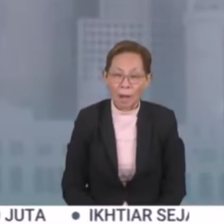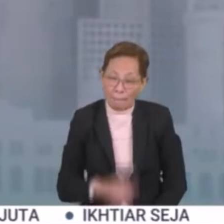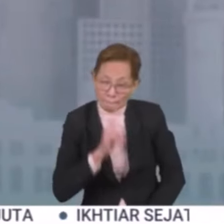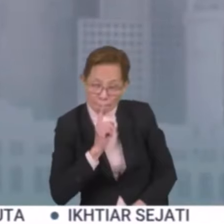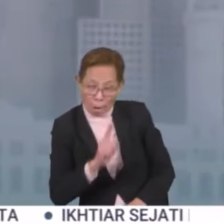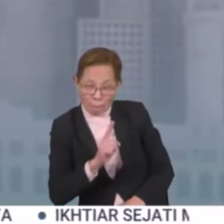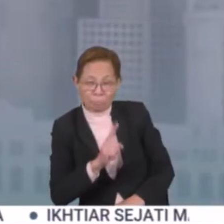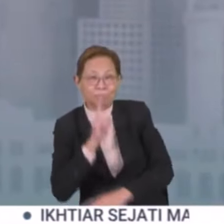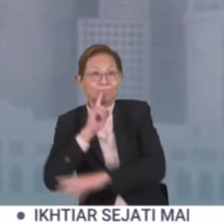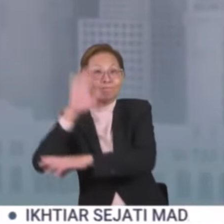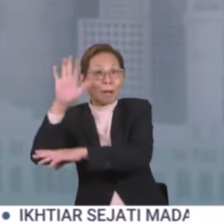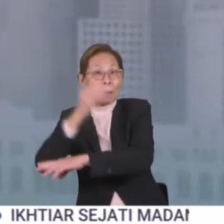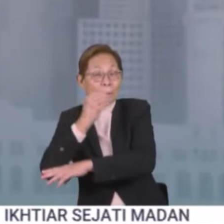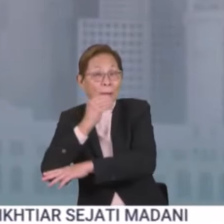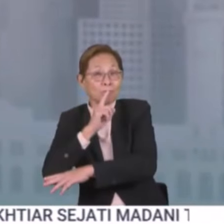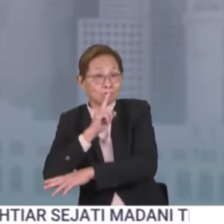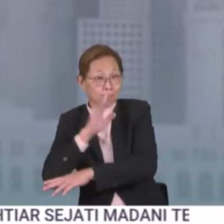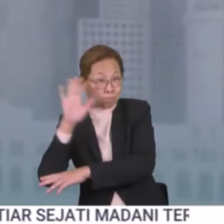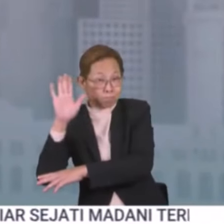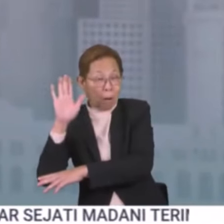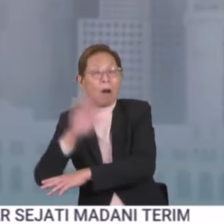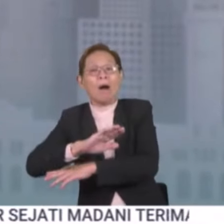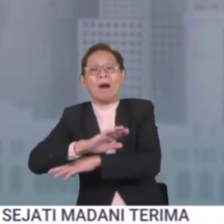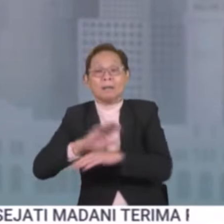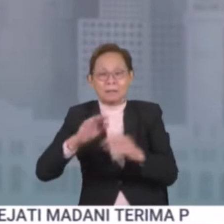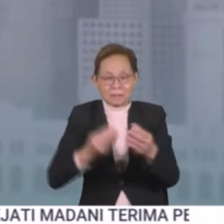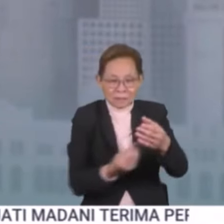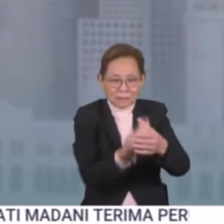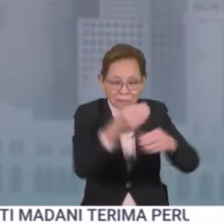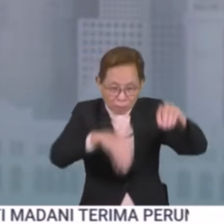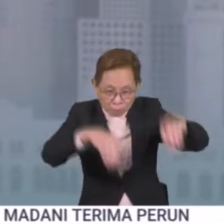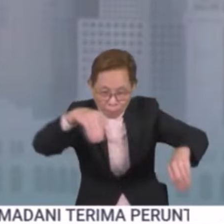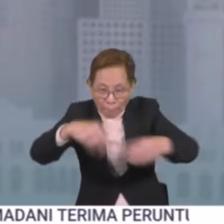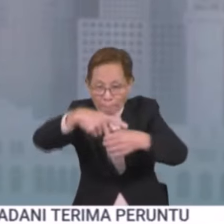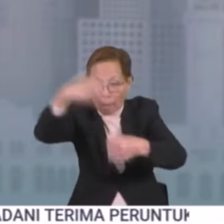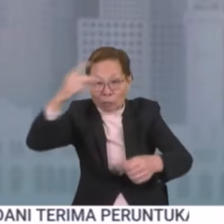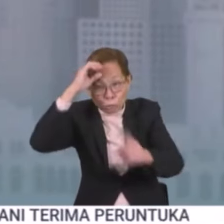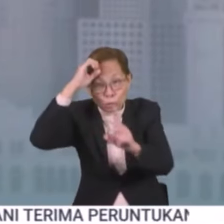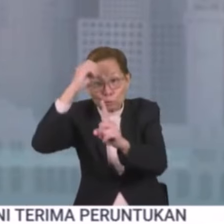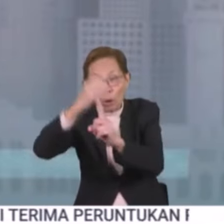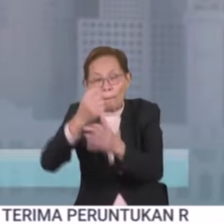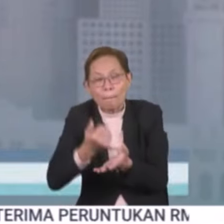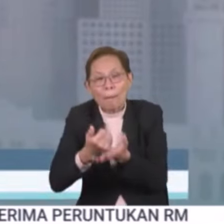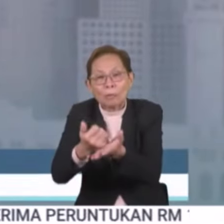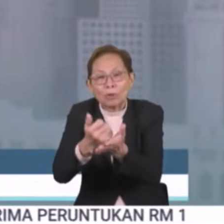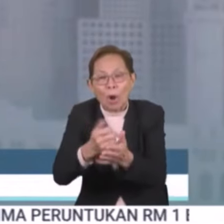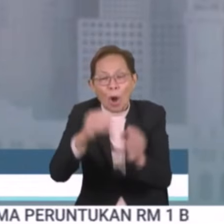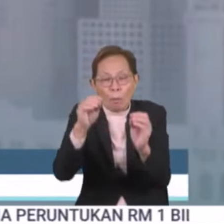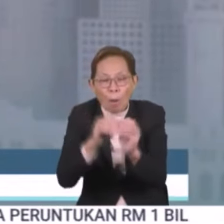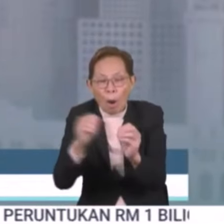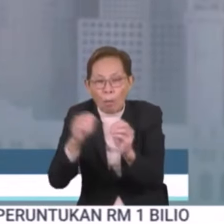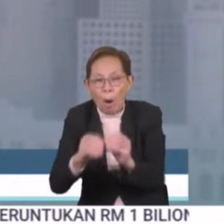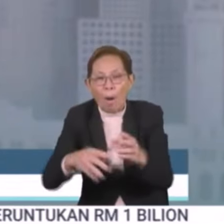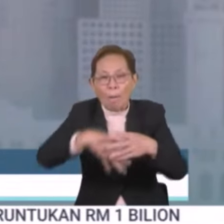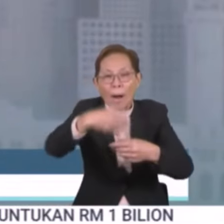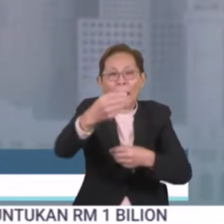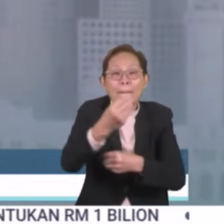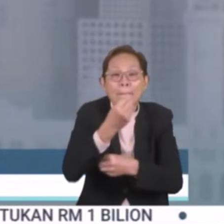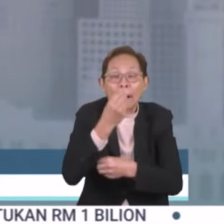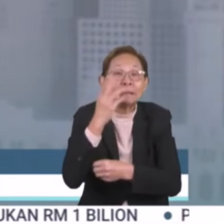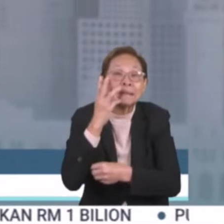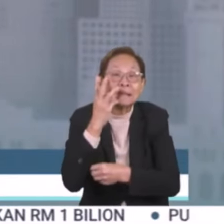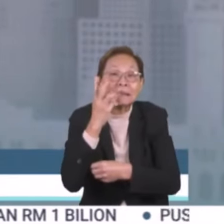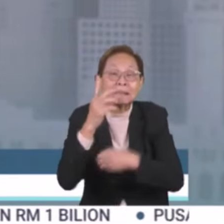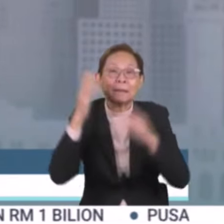memastikan keterjaminan makanan tumpuan diberi kepada penanaman padi bertujuan membantu meningkatkan pengeluaran makanan ruji negara